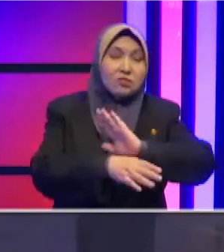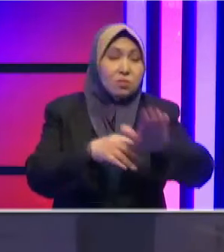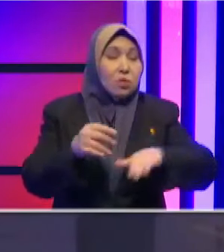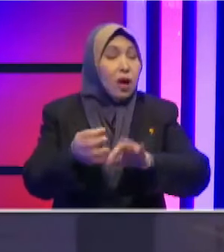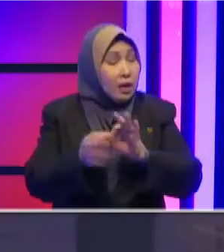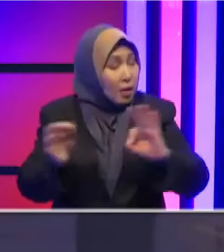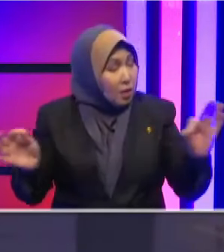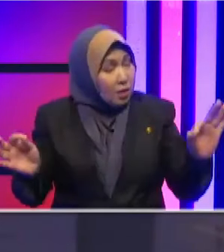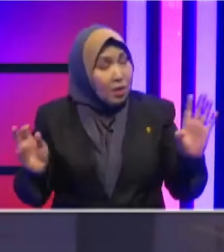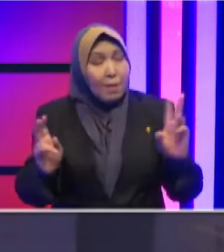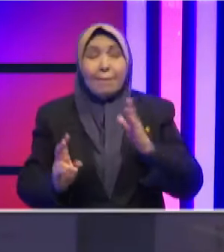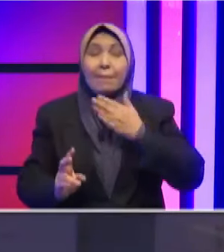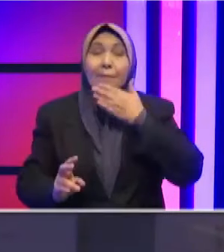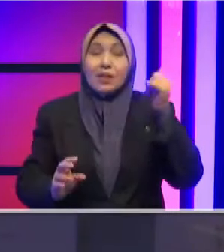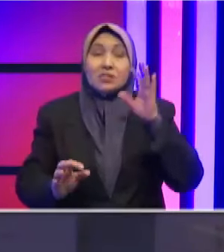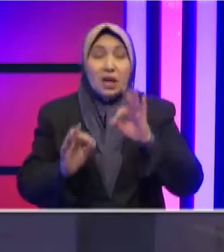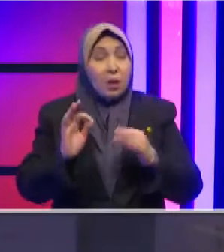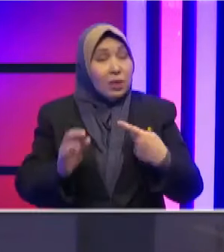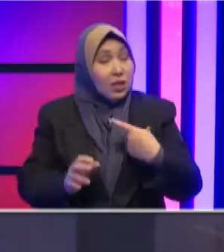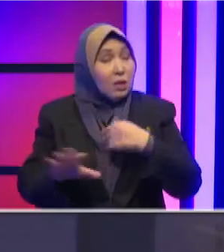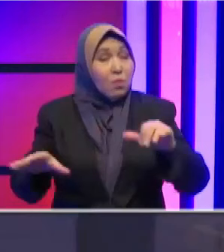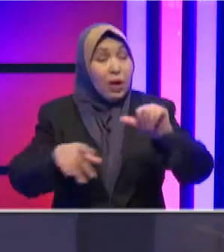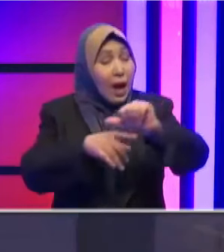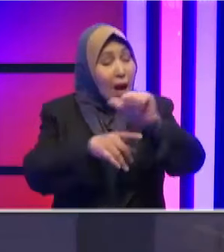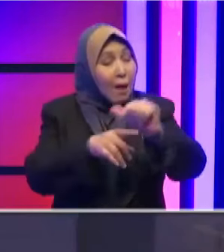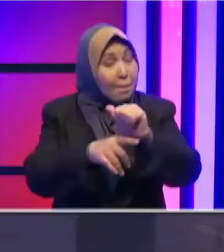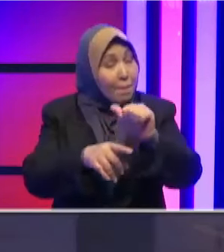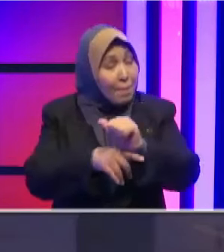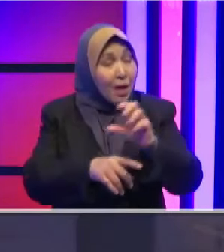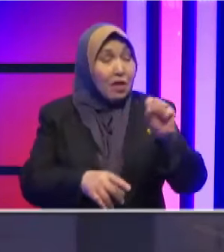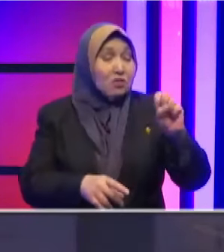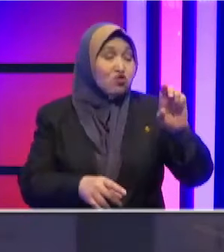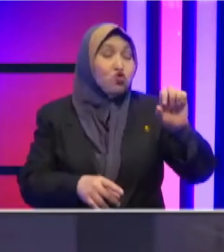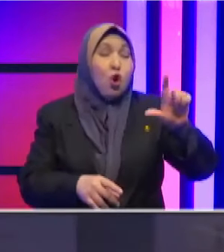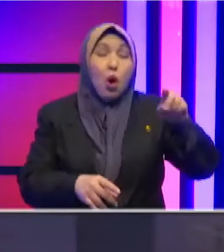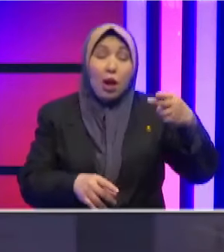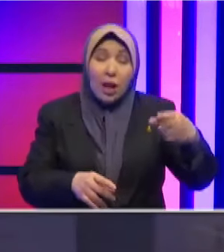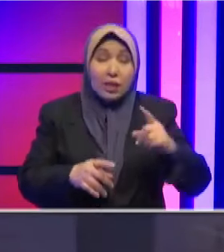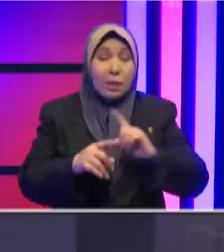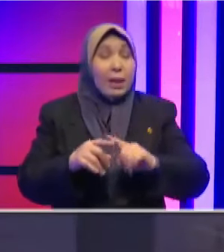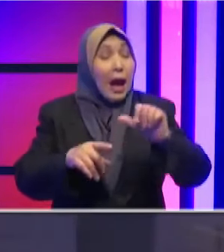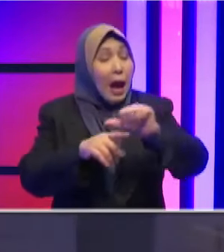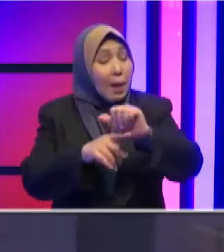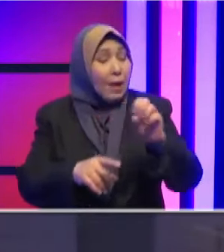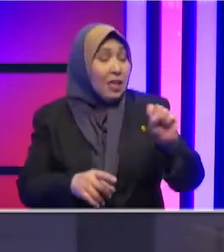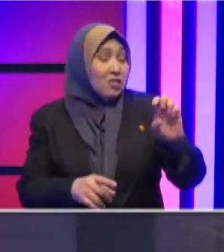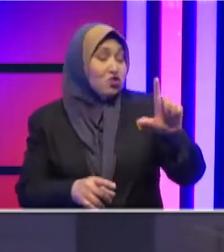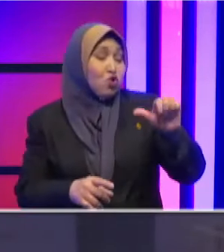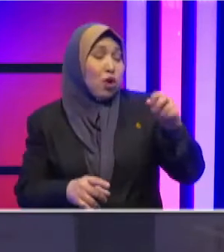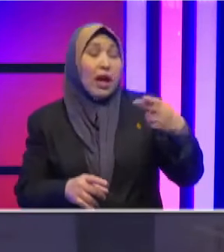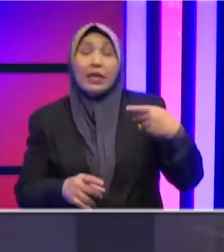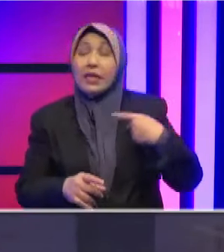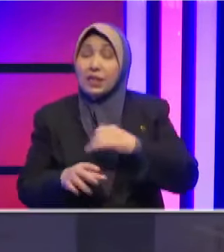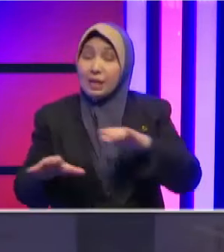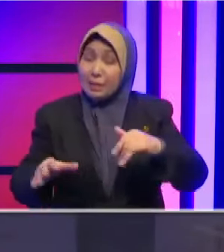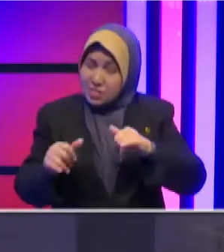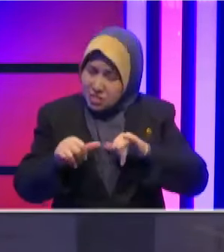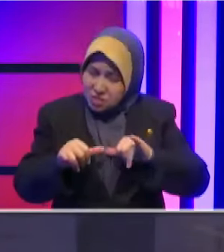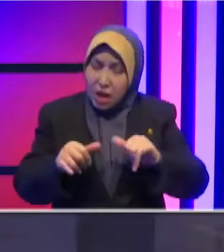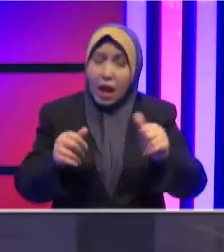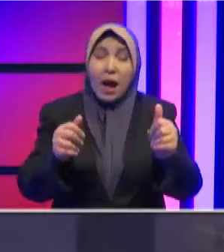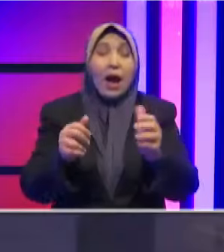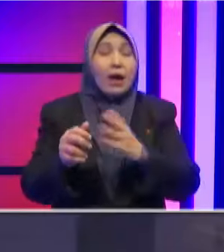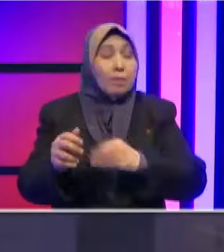ini sangat menarik Ustad Bila kita melakukan amal shaleh tetapi dalam keadaan amal sholeh yang kita lakukan kita beriman kepada